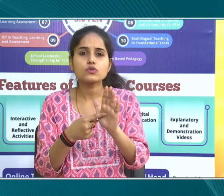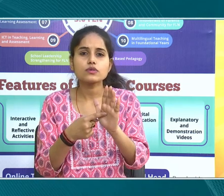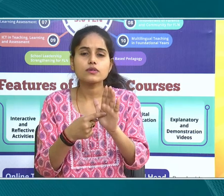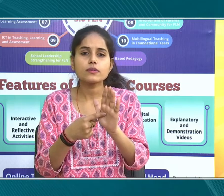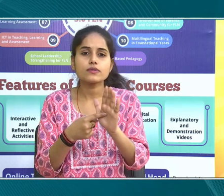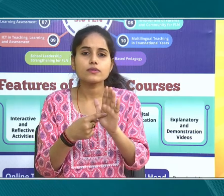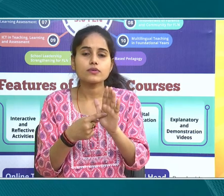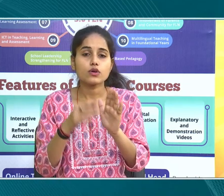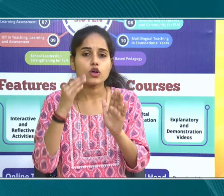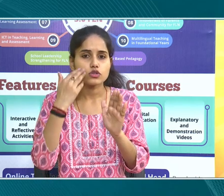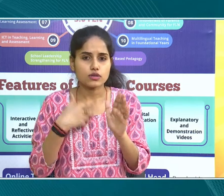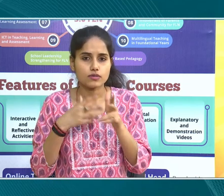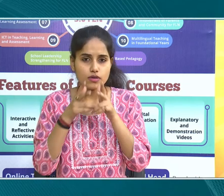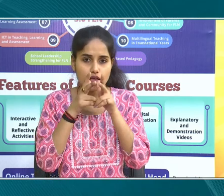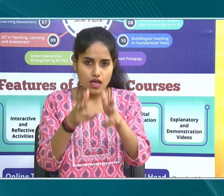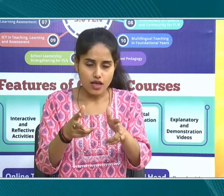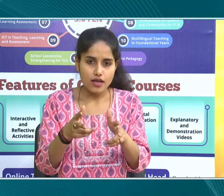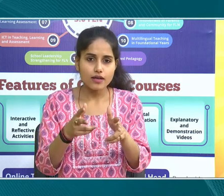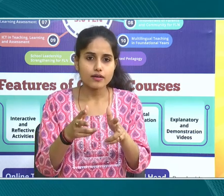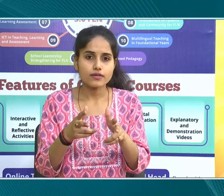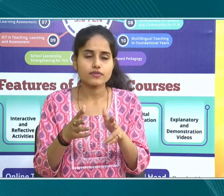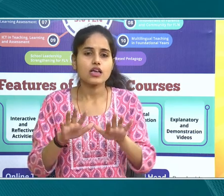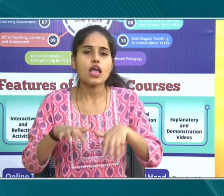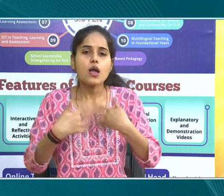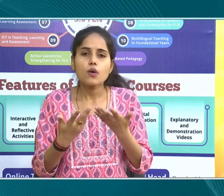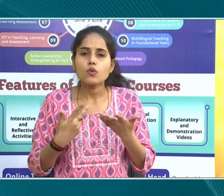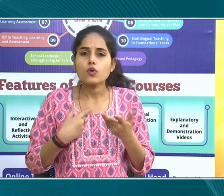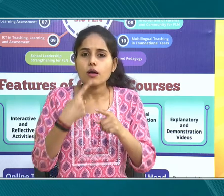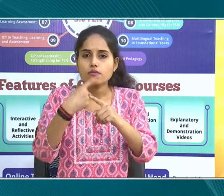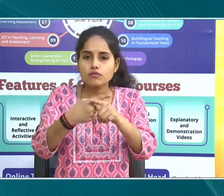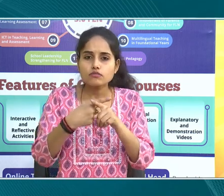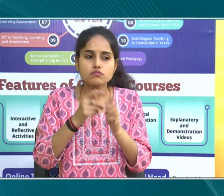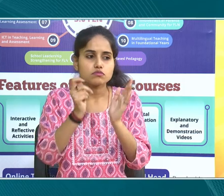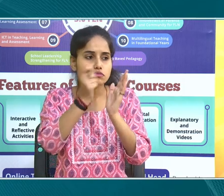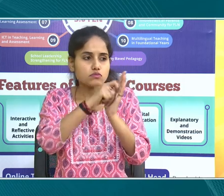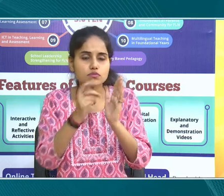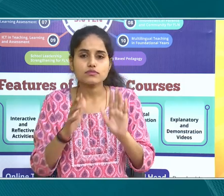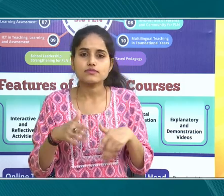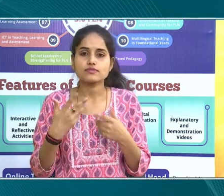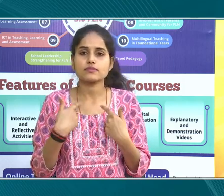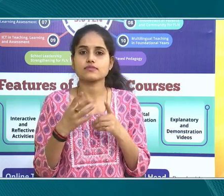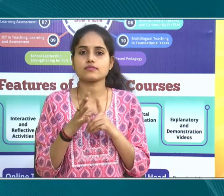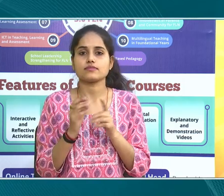आपको मैं बताऊंगी की हम कैसे उसे पर कम करेंगे